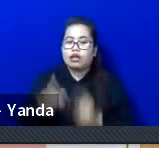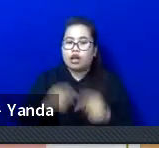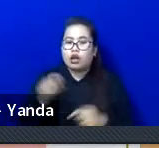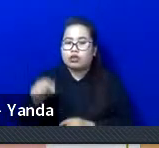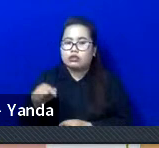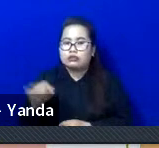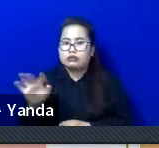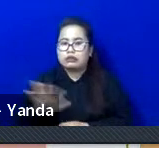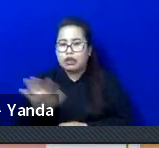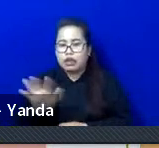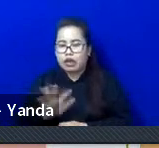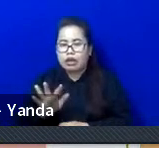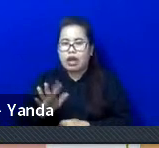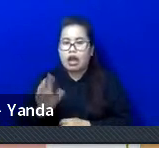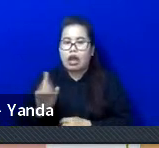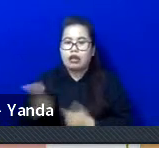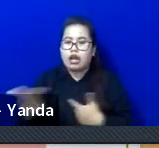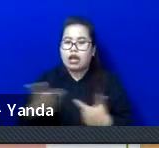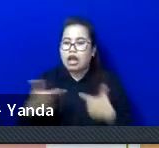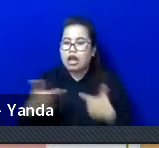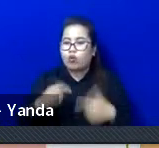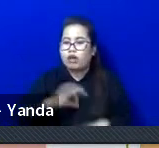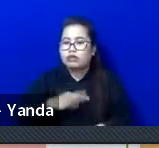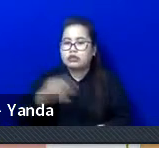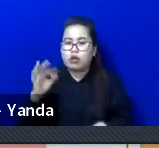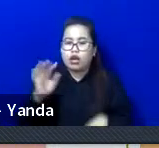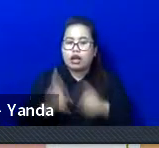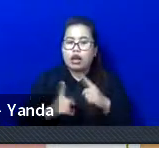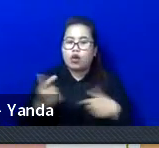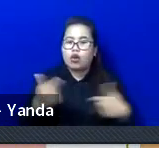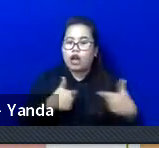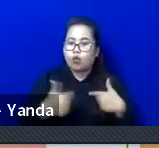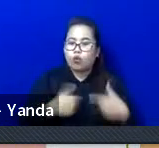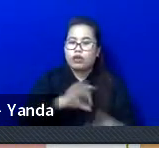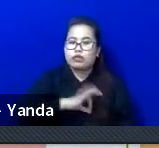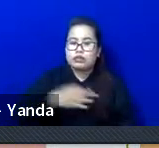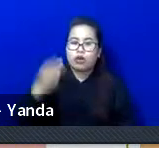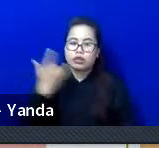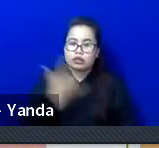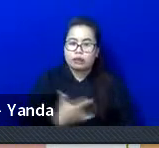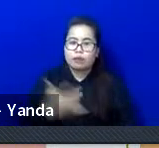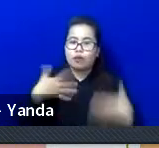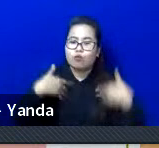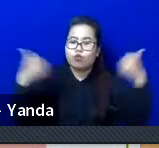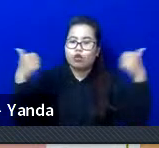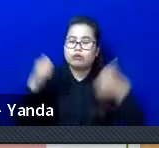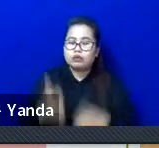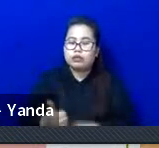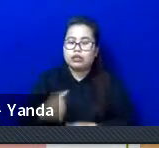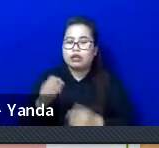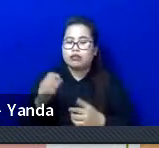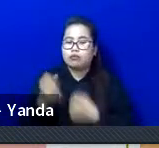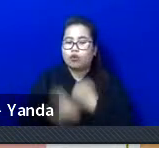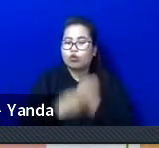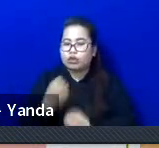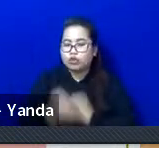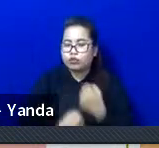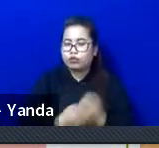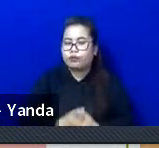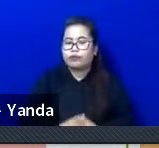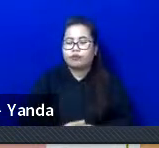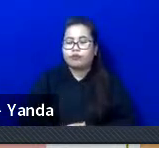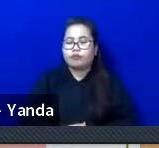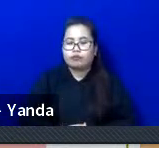sampai gangguan jiwa, kemudian yang gangguan jiwa itu tetap bisa pulih dan produktif.